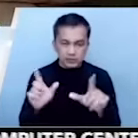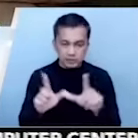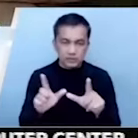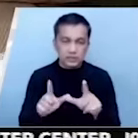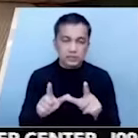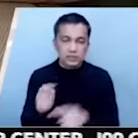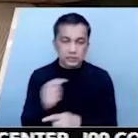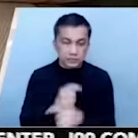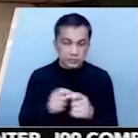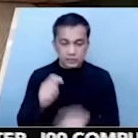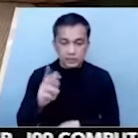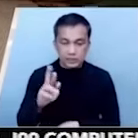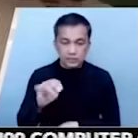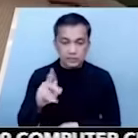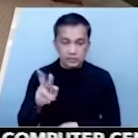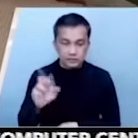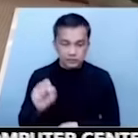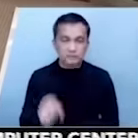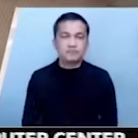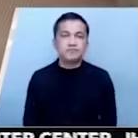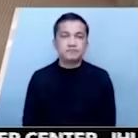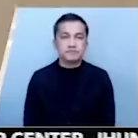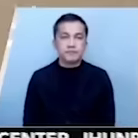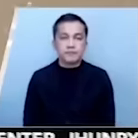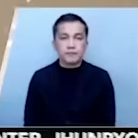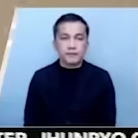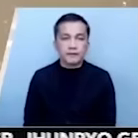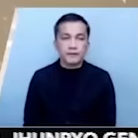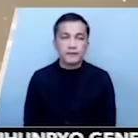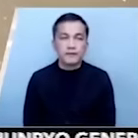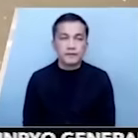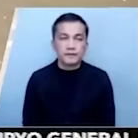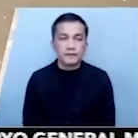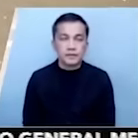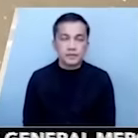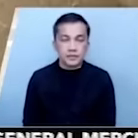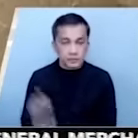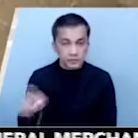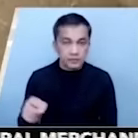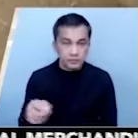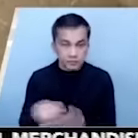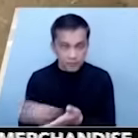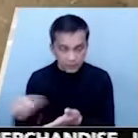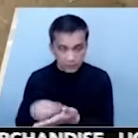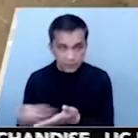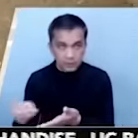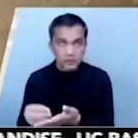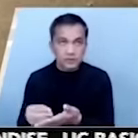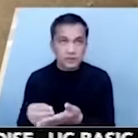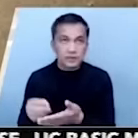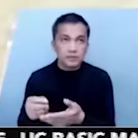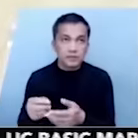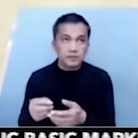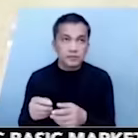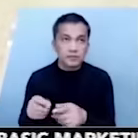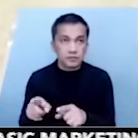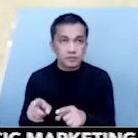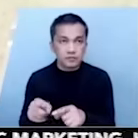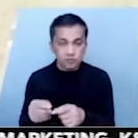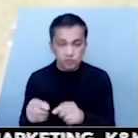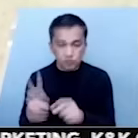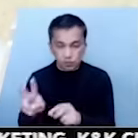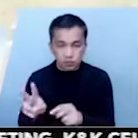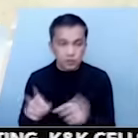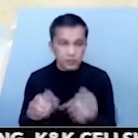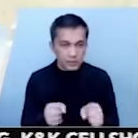They buy 2 bags of sugar, they are allowed to import 1. Parang may kapalit. Ayon